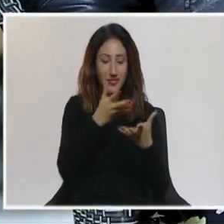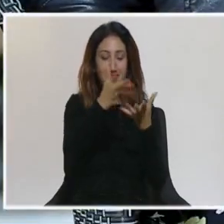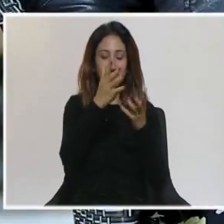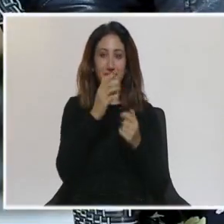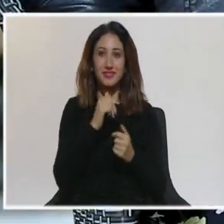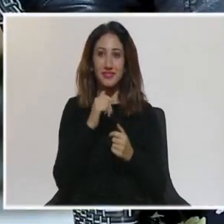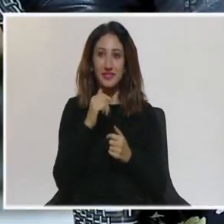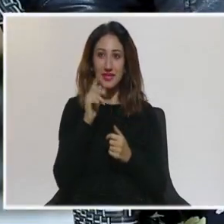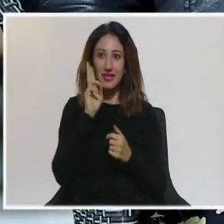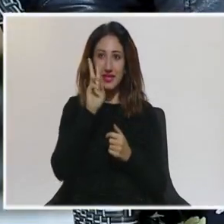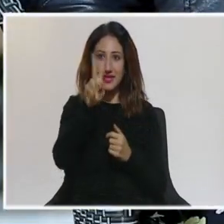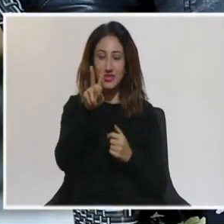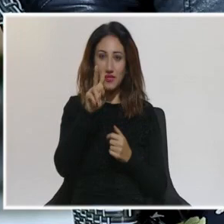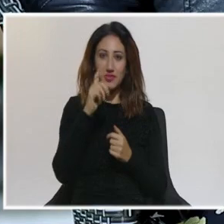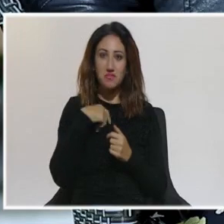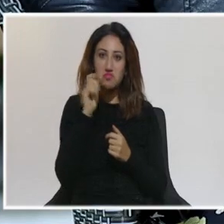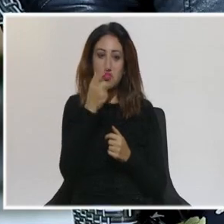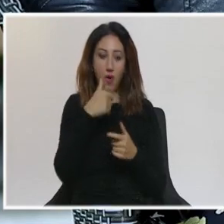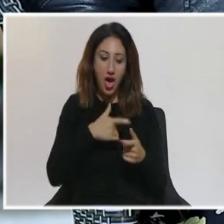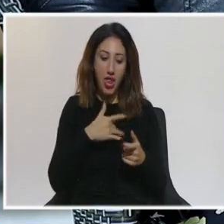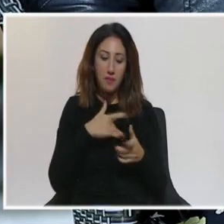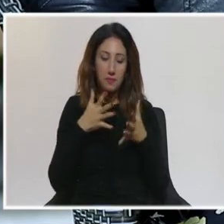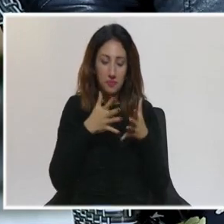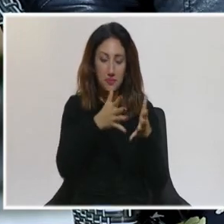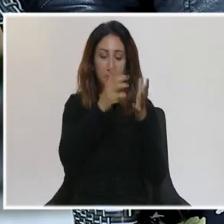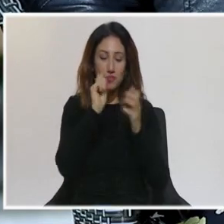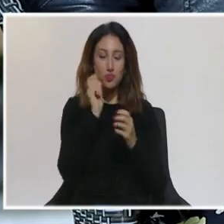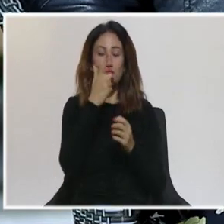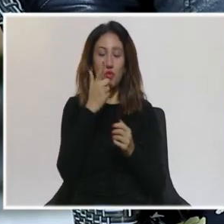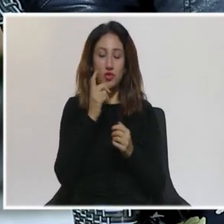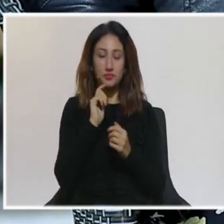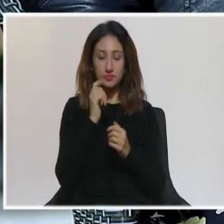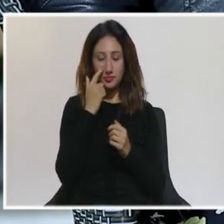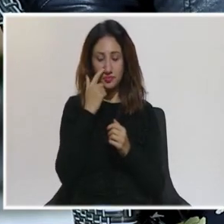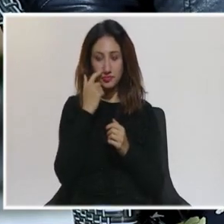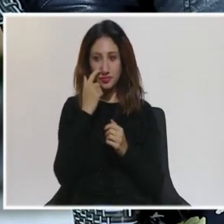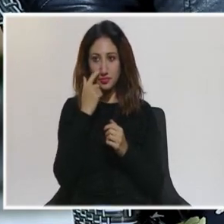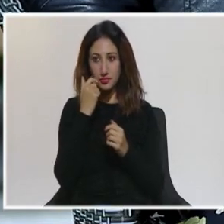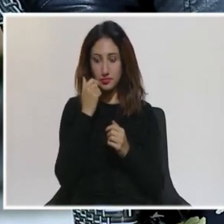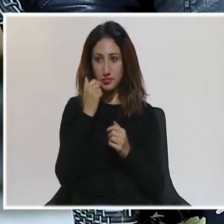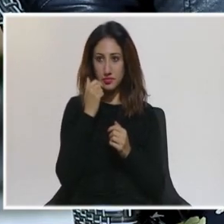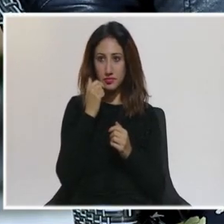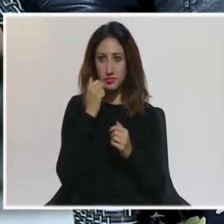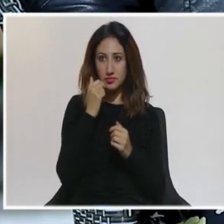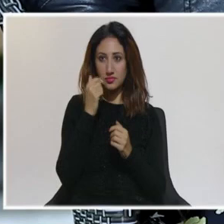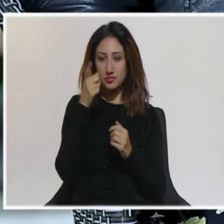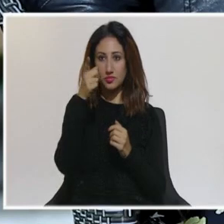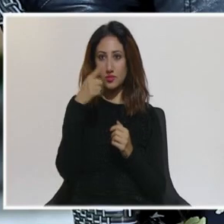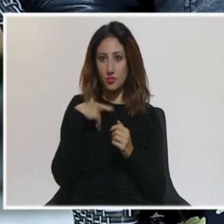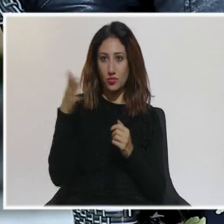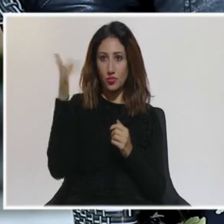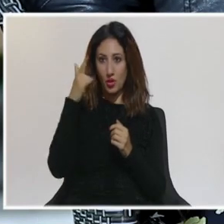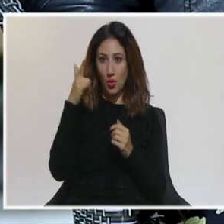حصل. ما تفهمش ايه اللي قلت دي مراتي، ومرت مشاكل وحاجات وكده، انما انا كنت. وبعدين كان ليا اخ